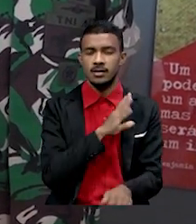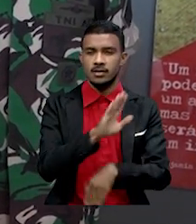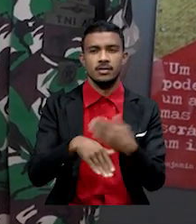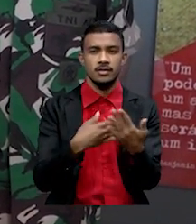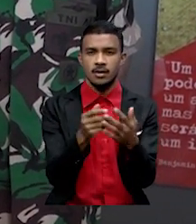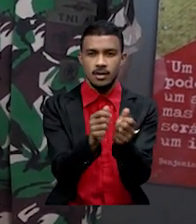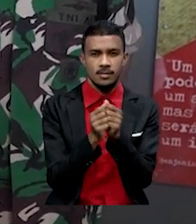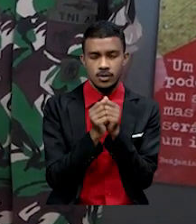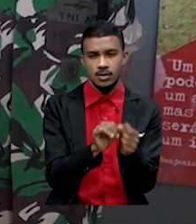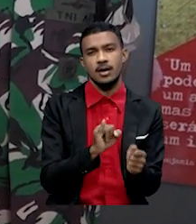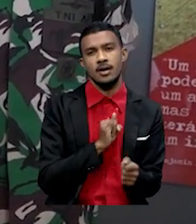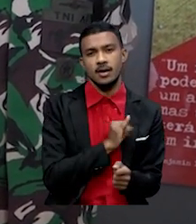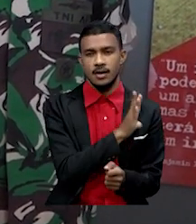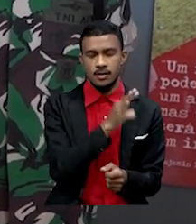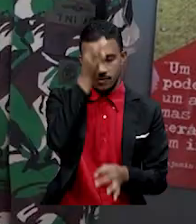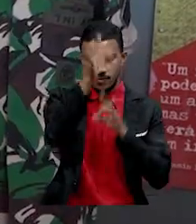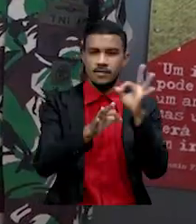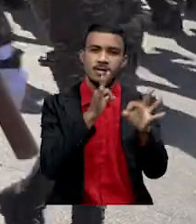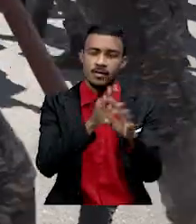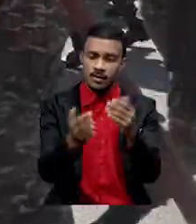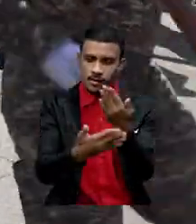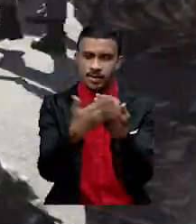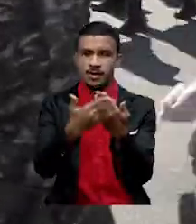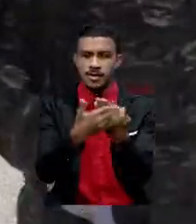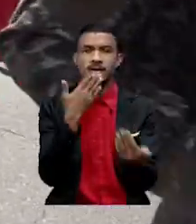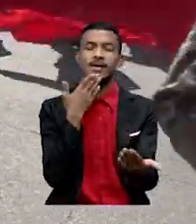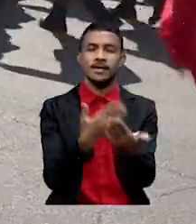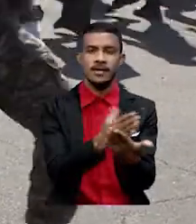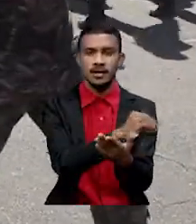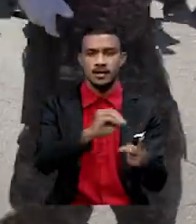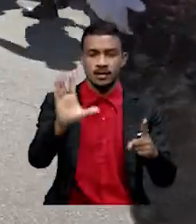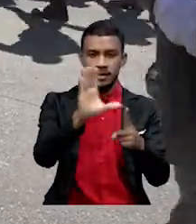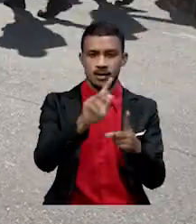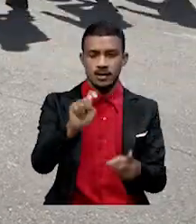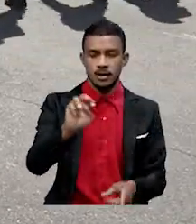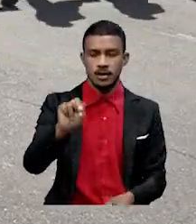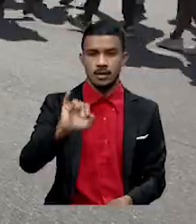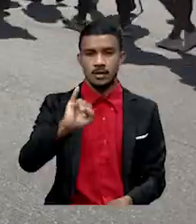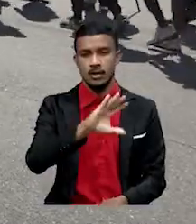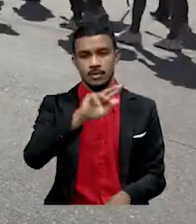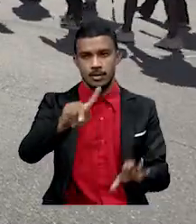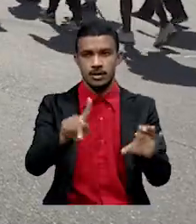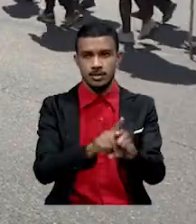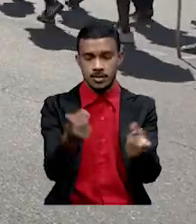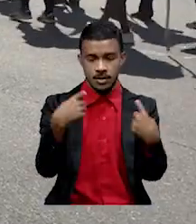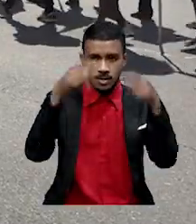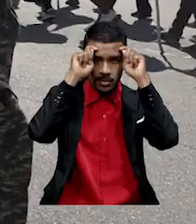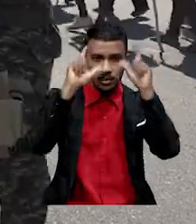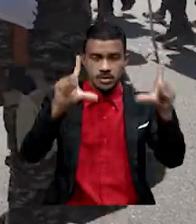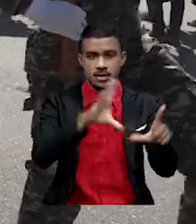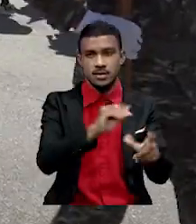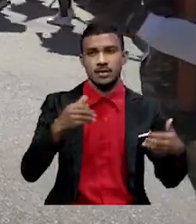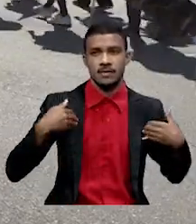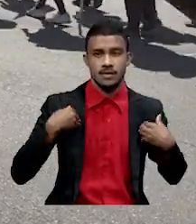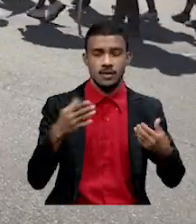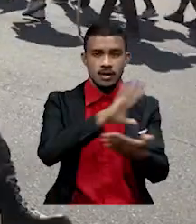Saya yakin kita bisa pelan-pelan memperbaiki Jenderal TNI Andika Perkasa di Presiden sampai timor-leste Iha ambil